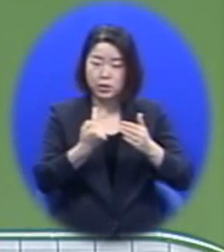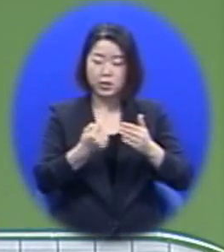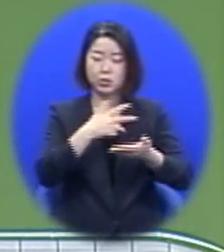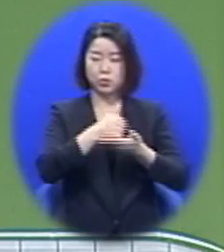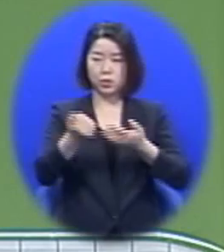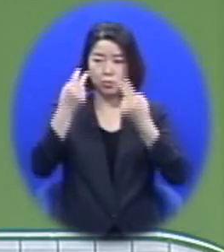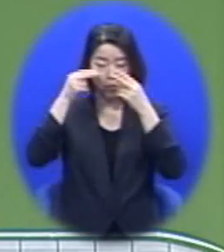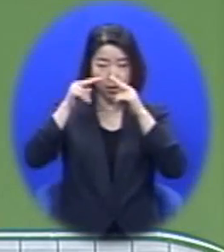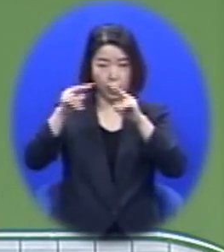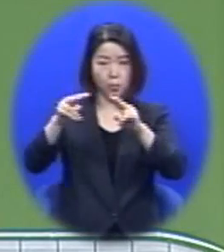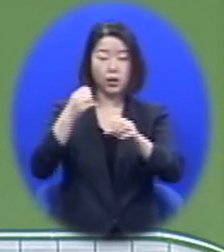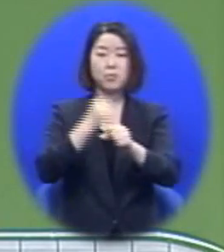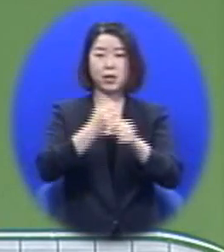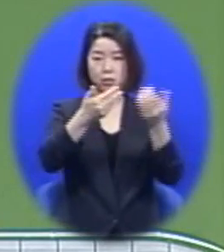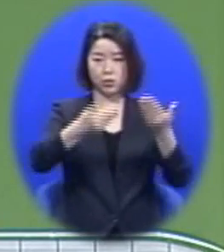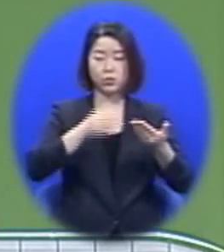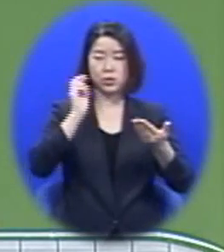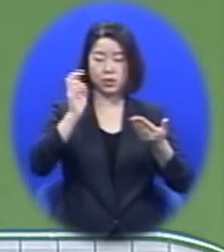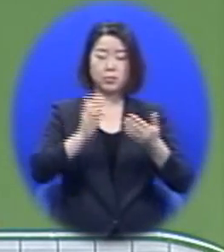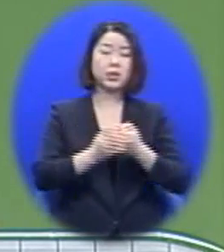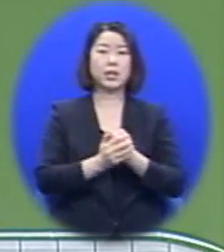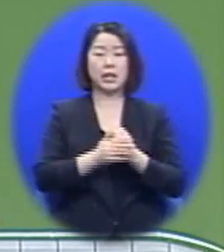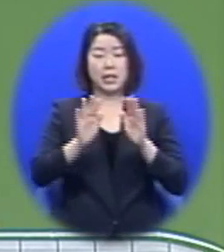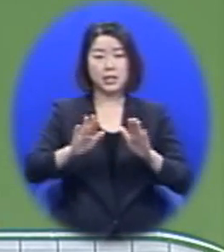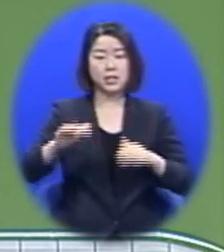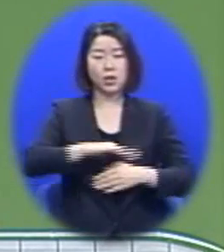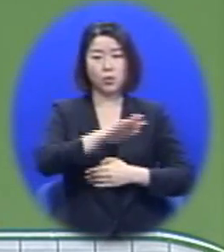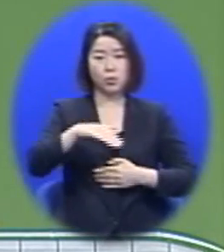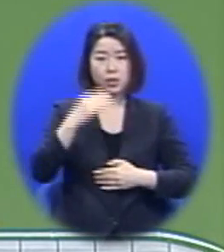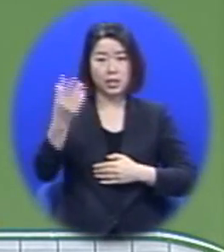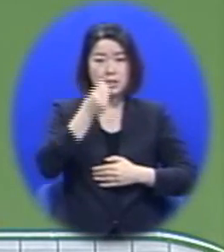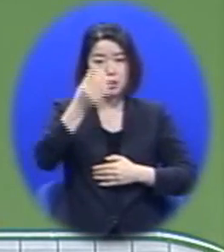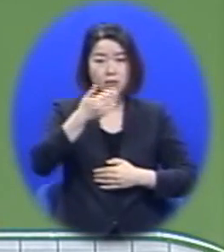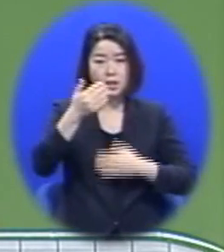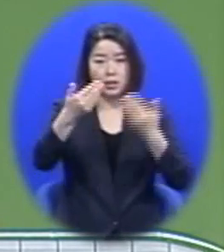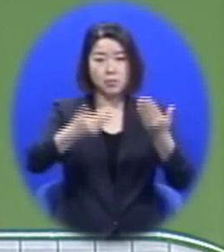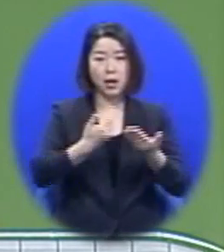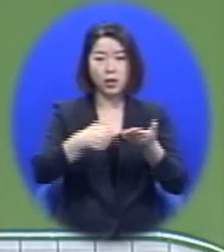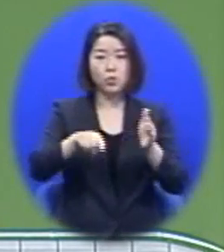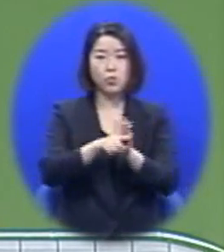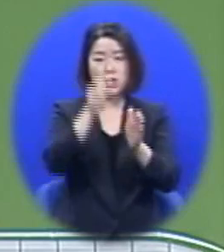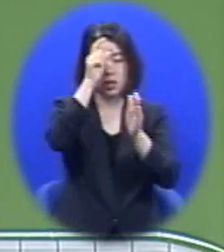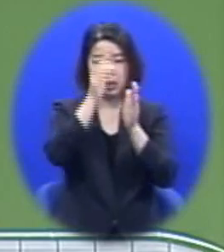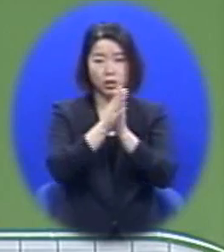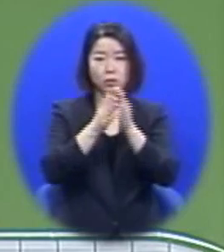것입니다. 이제 우리 성찬을 받기 위해서 기도하겠습니다.